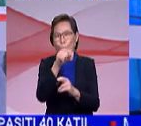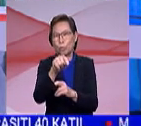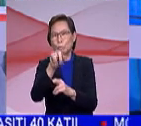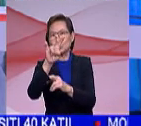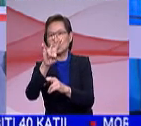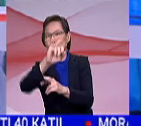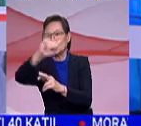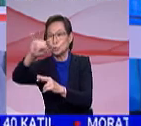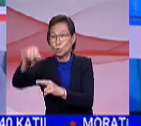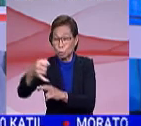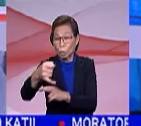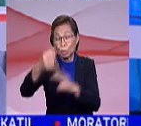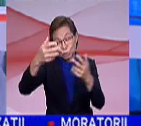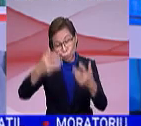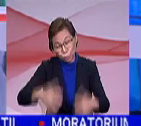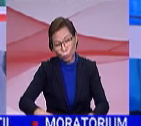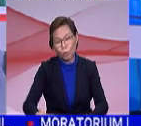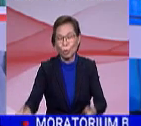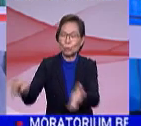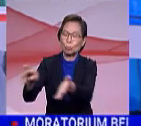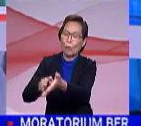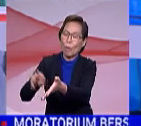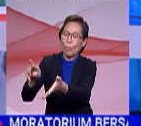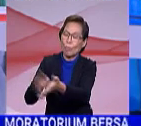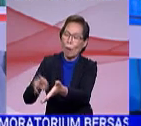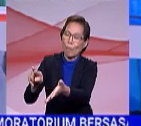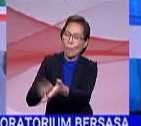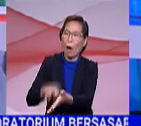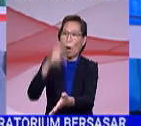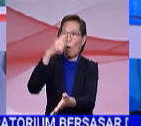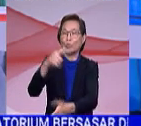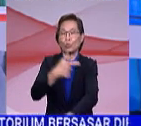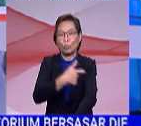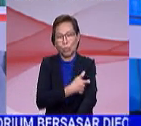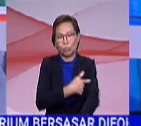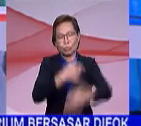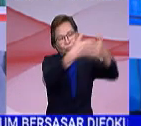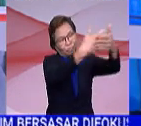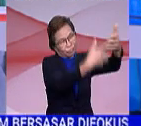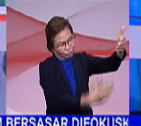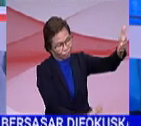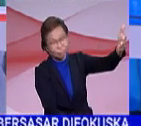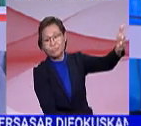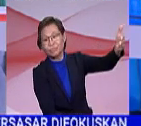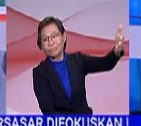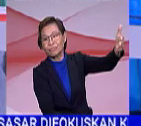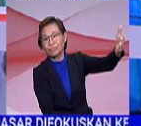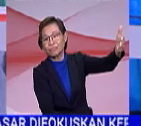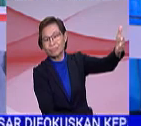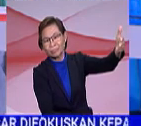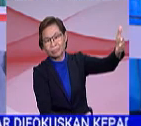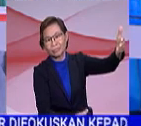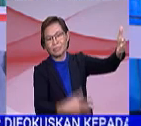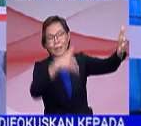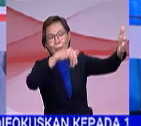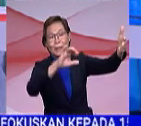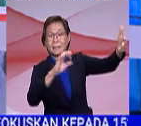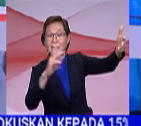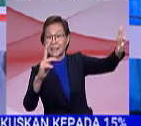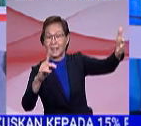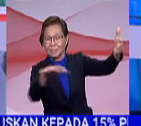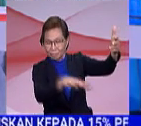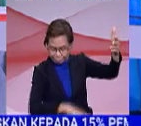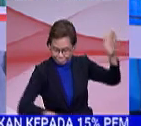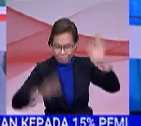1247 juta telah mendaftarkan diri untuk menerima Bachsin berikut data harian pasti dasico Bisma brush di seluruh